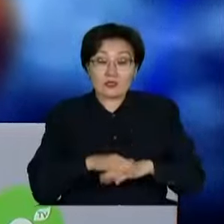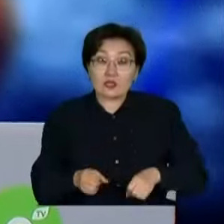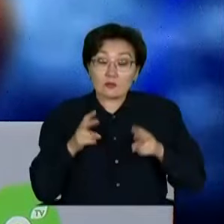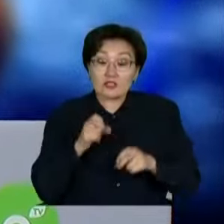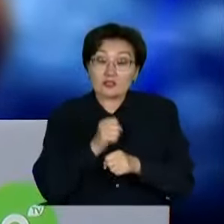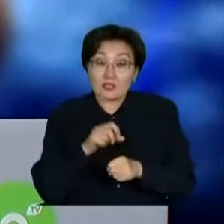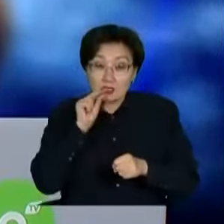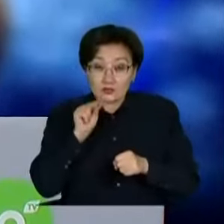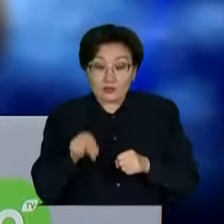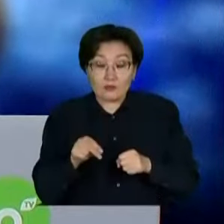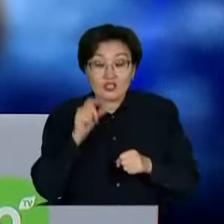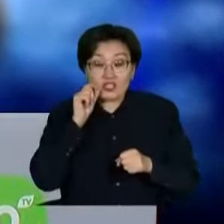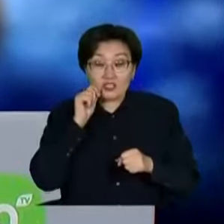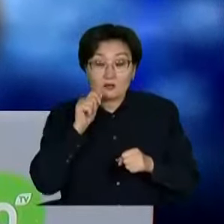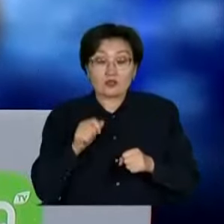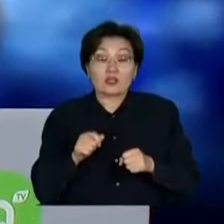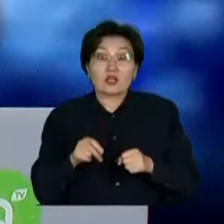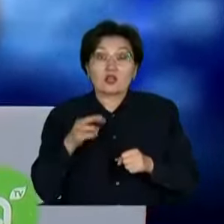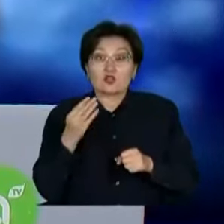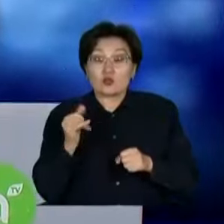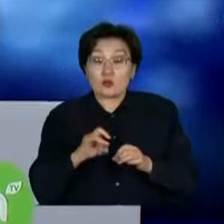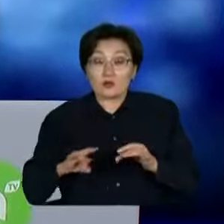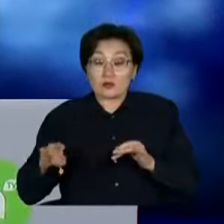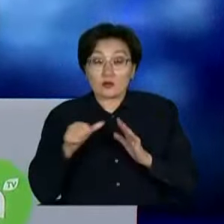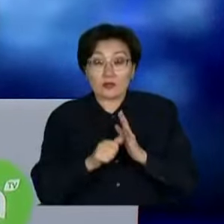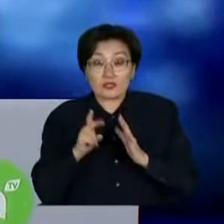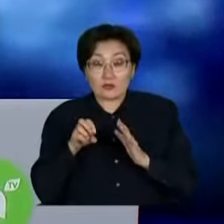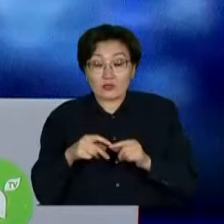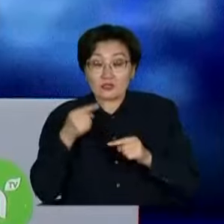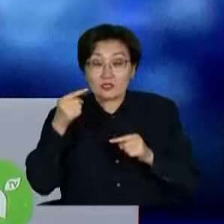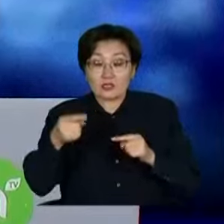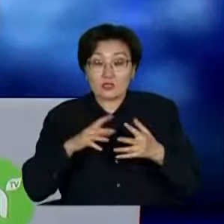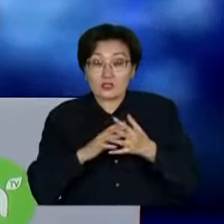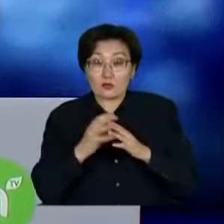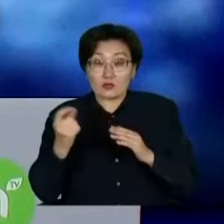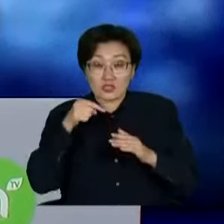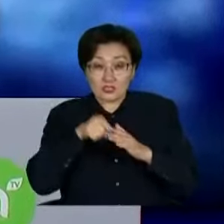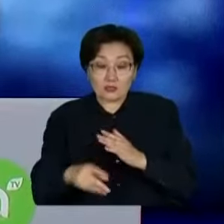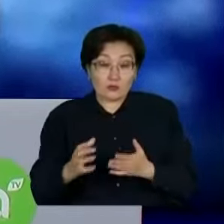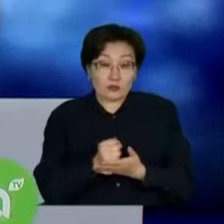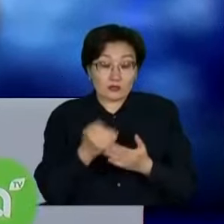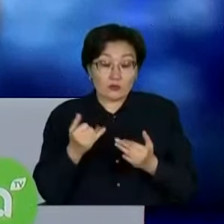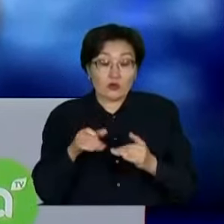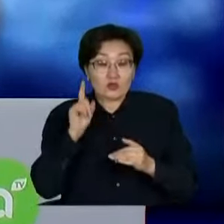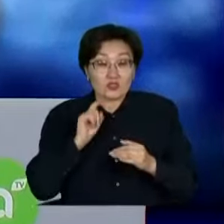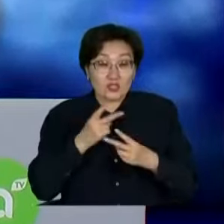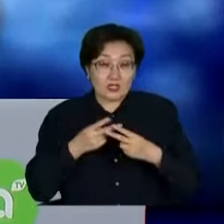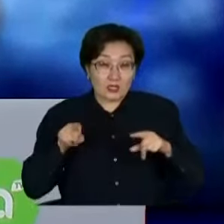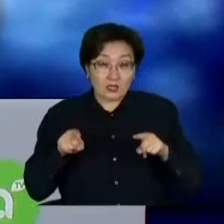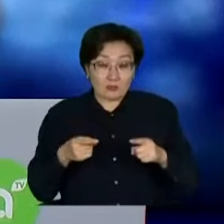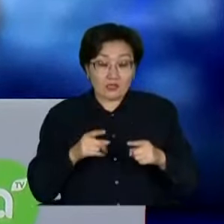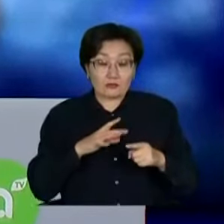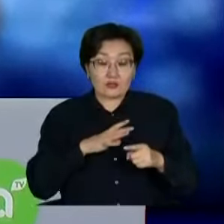жасады деп күдіктелінген ер адам Шу ауданынан 60 шақырым жердегі шаруа қожалығынан табылыпты. Қазір ол уақытша ұстау